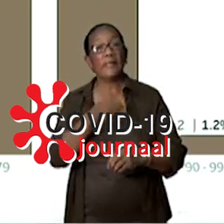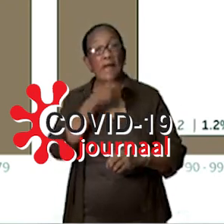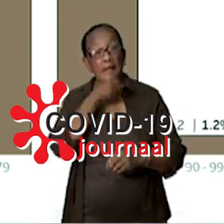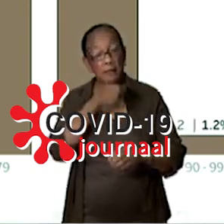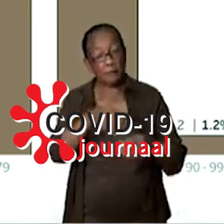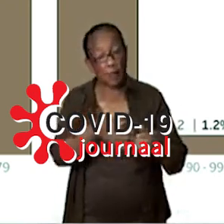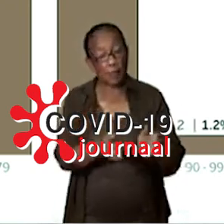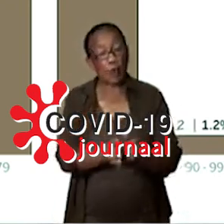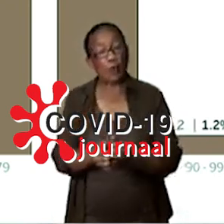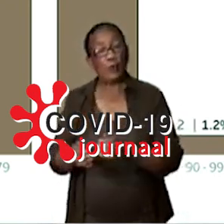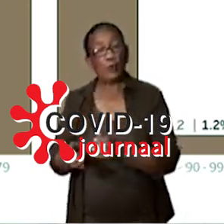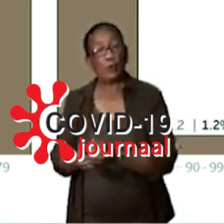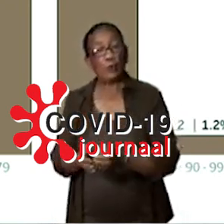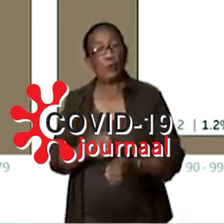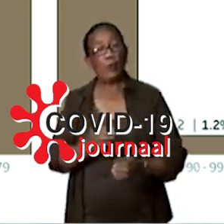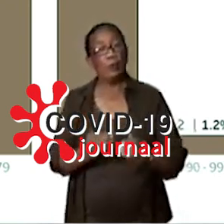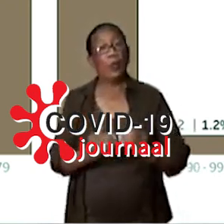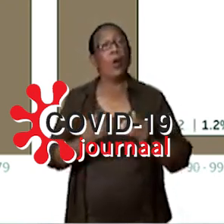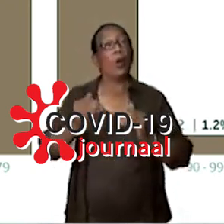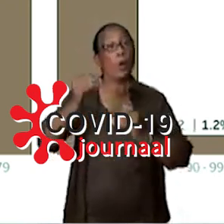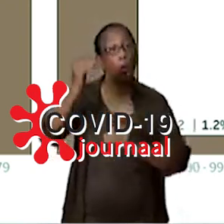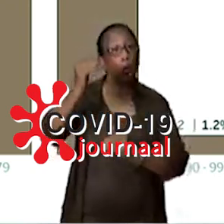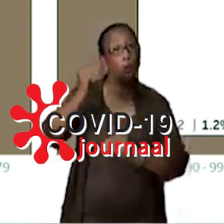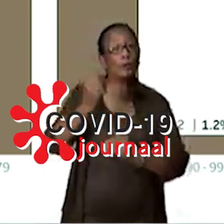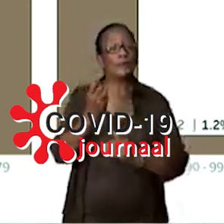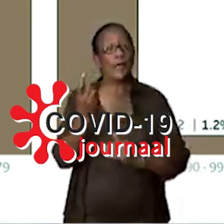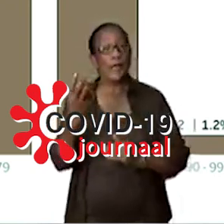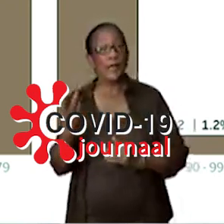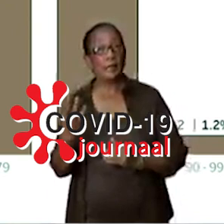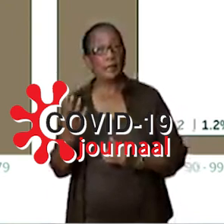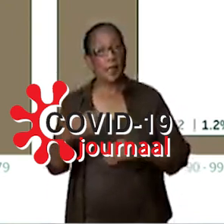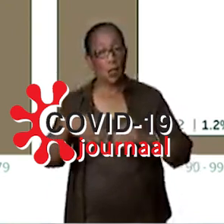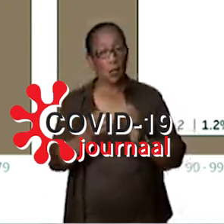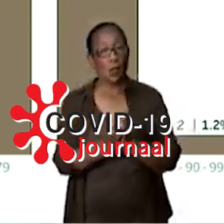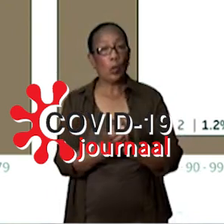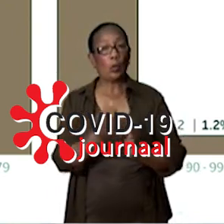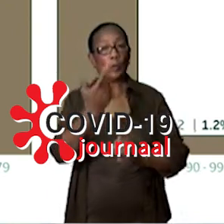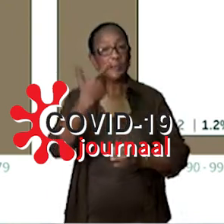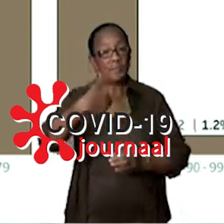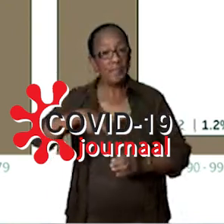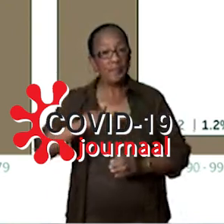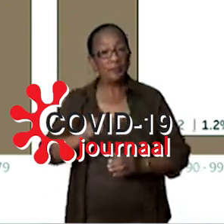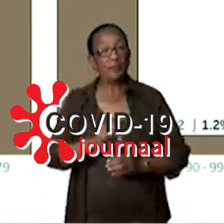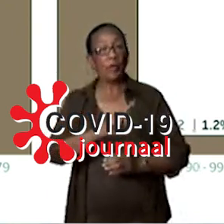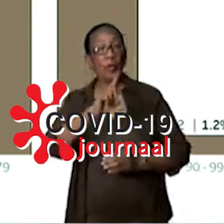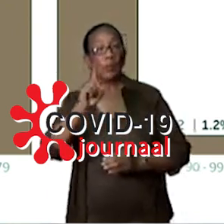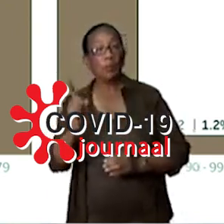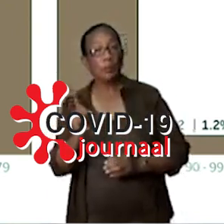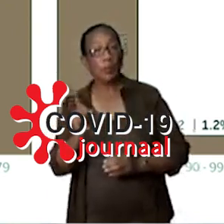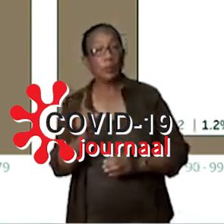leeftijdsgroep. Hoogste aantal is in de groep 70 tot 79 jaar.